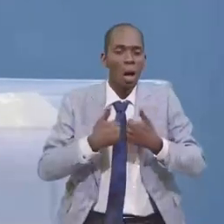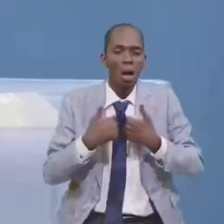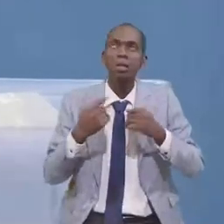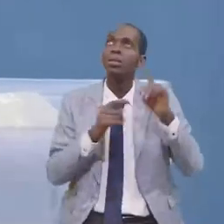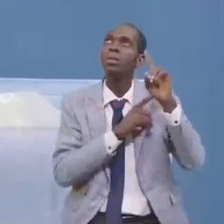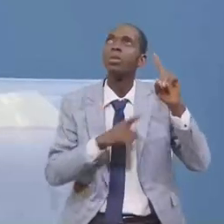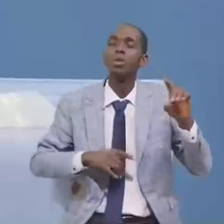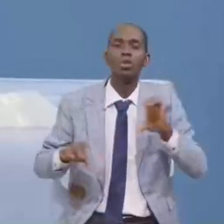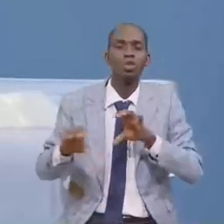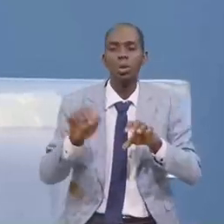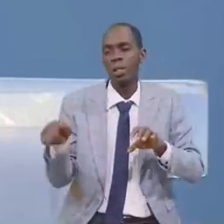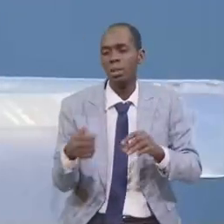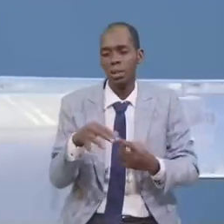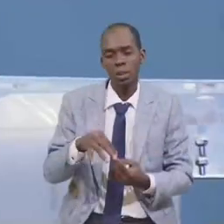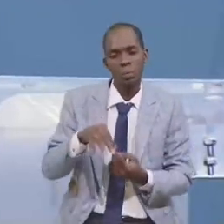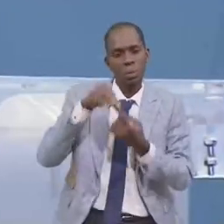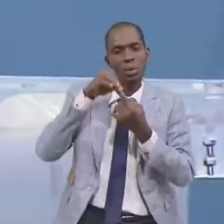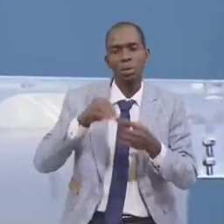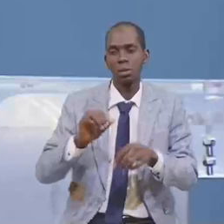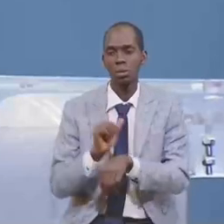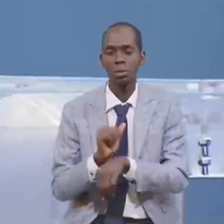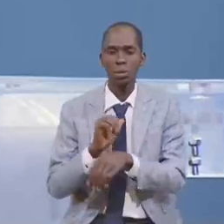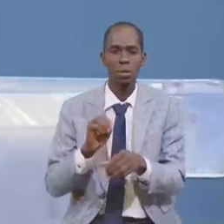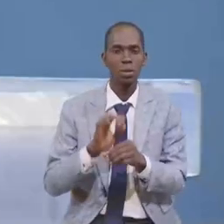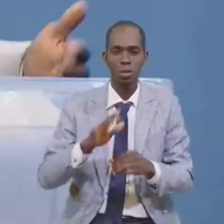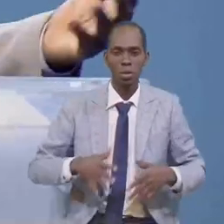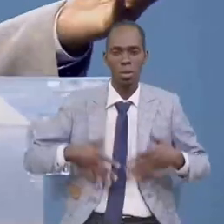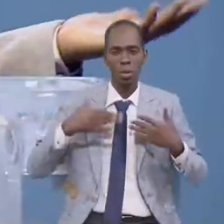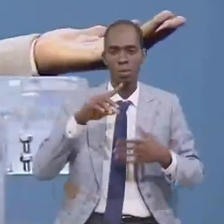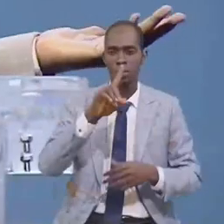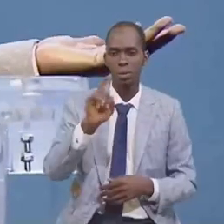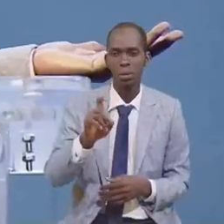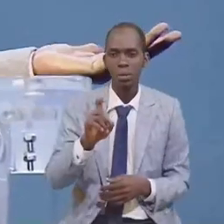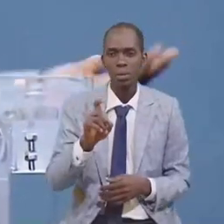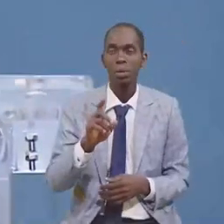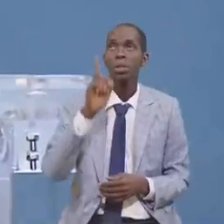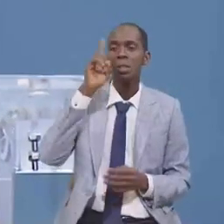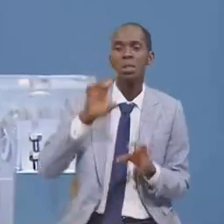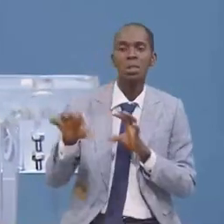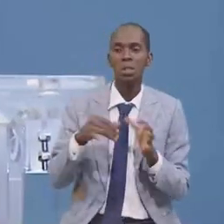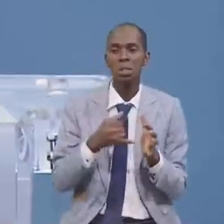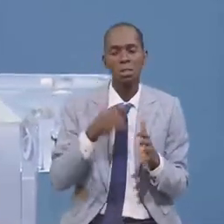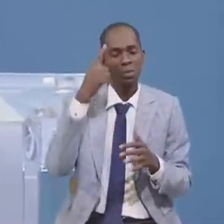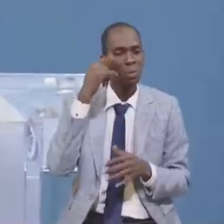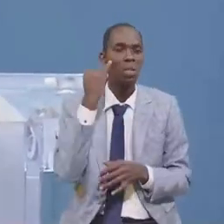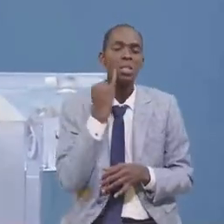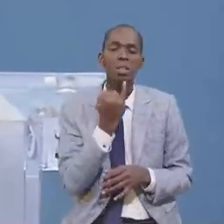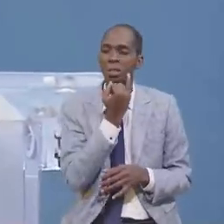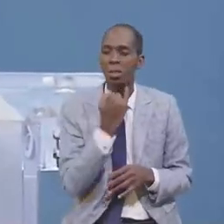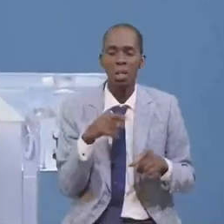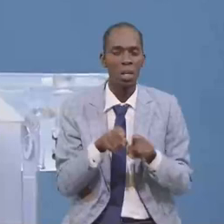Est-ce que le Seigneur a-t-il accompli un acte spécial dans ta vie? Il l'a fait pour Israël en tant que nation.